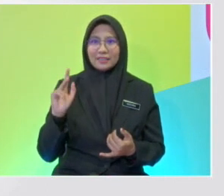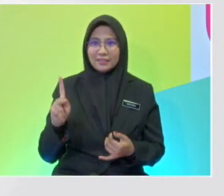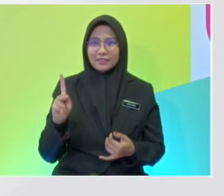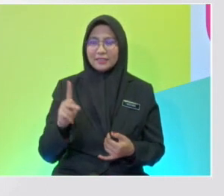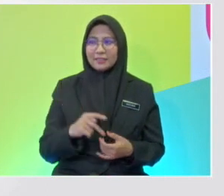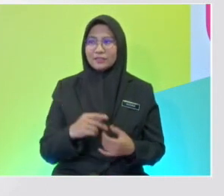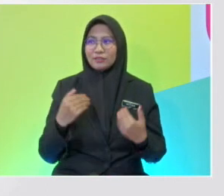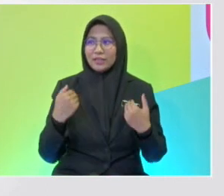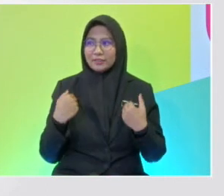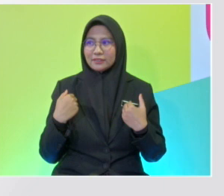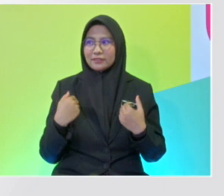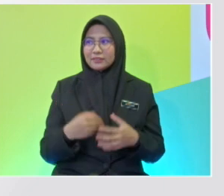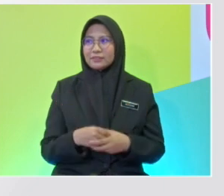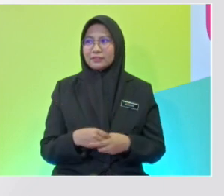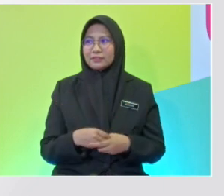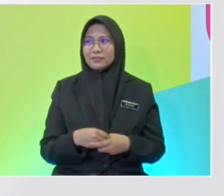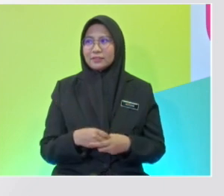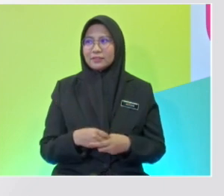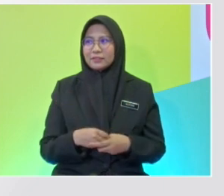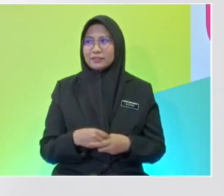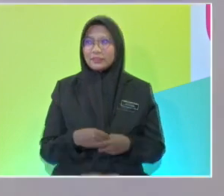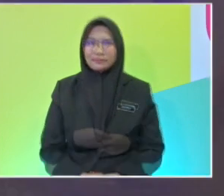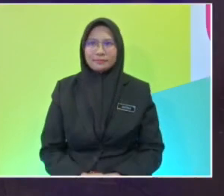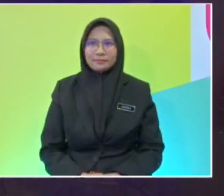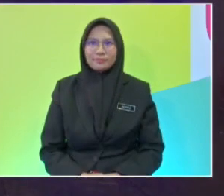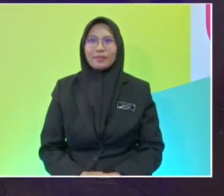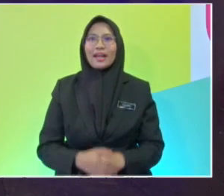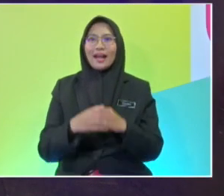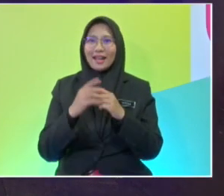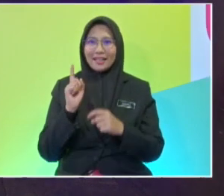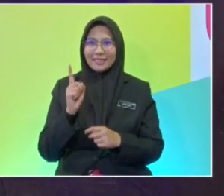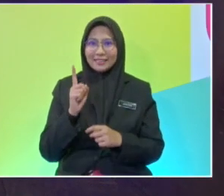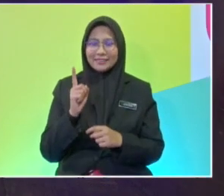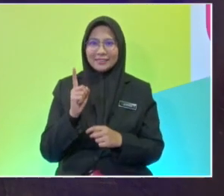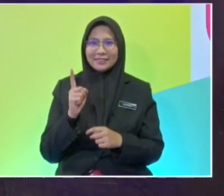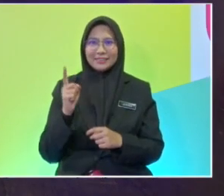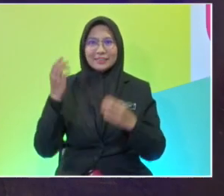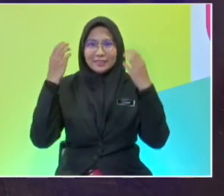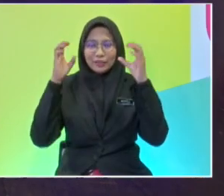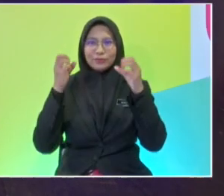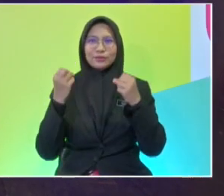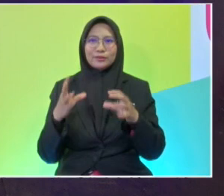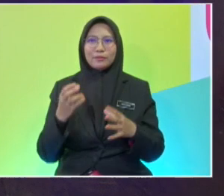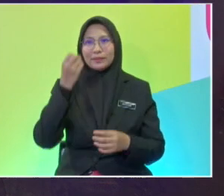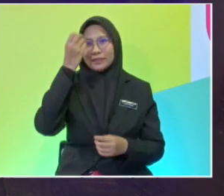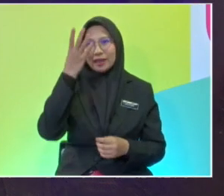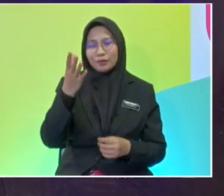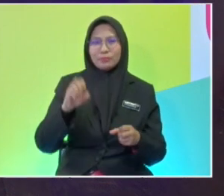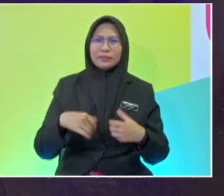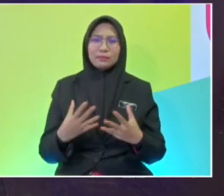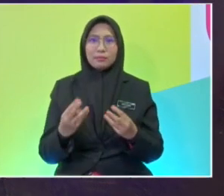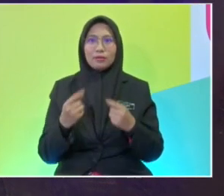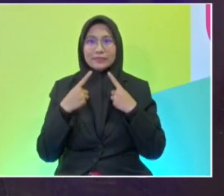animasi kayak gitu oke baik itulah dia populasi berkaitan dengan Bagaimana untuk kita menjawab